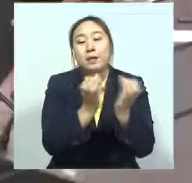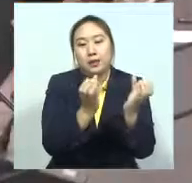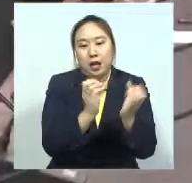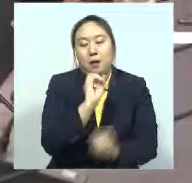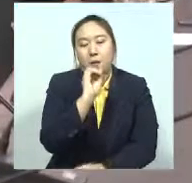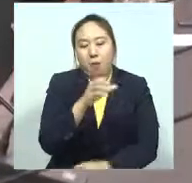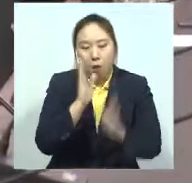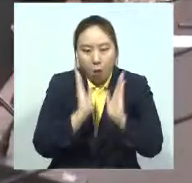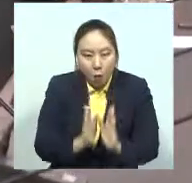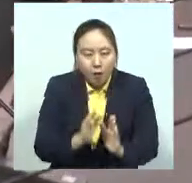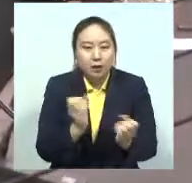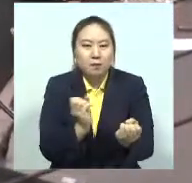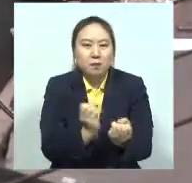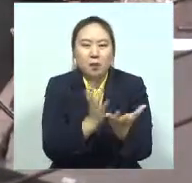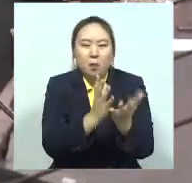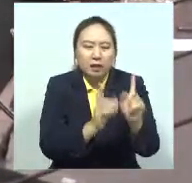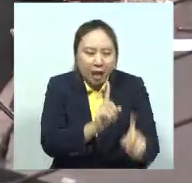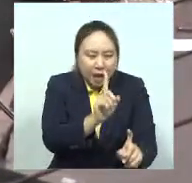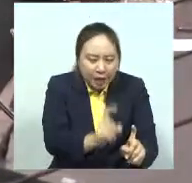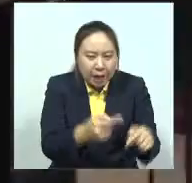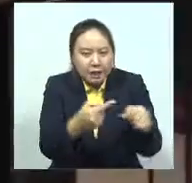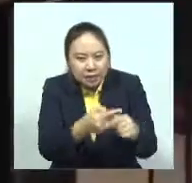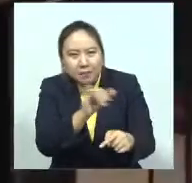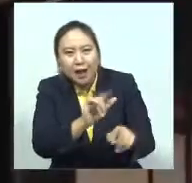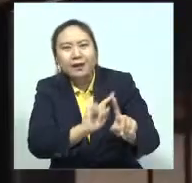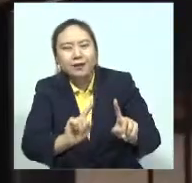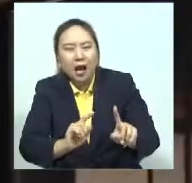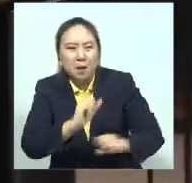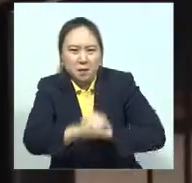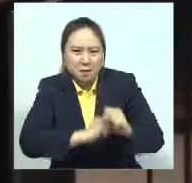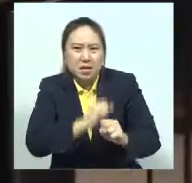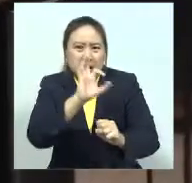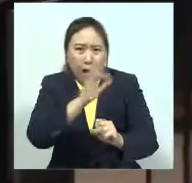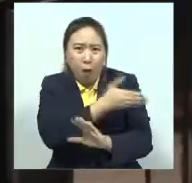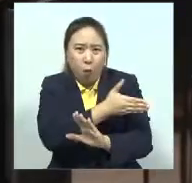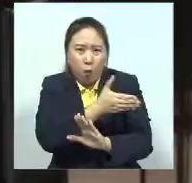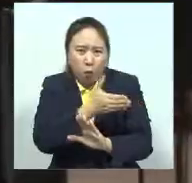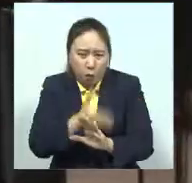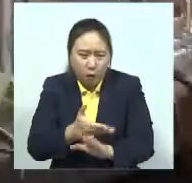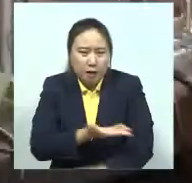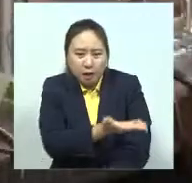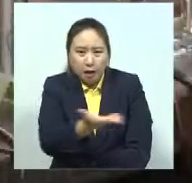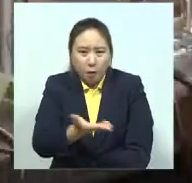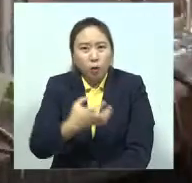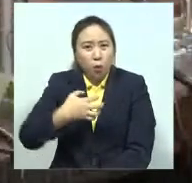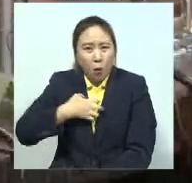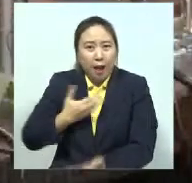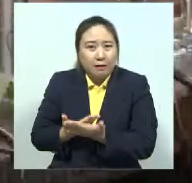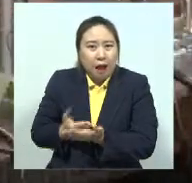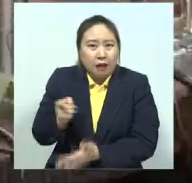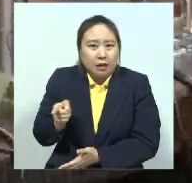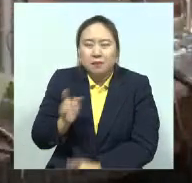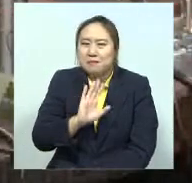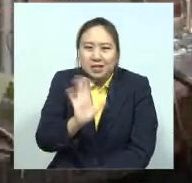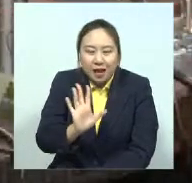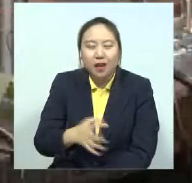ในมุมมองของผู้เสียหายตลอดระยะเวลาการสู้คดี9ปีที่ผ่านมาผู้เสียหายส่วนใหญ่ไม่ได้ต้องการเงินจากตรงนี้แต่มี